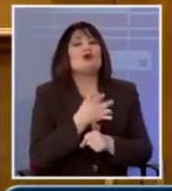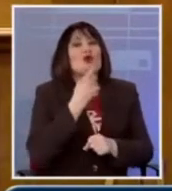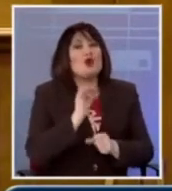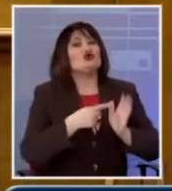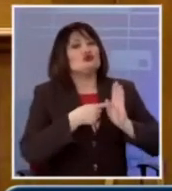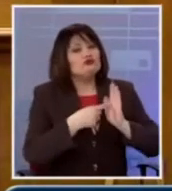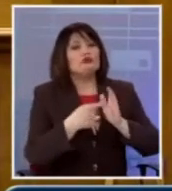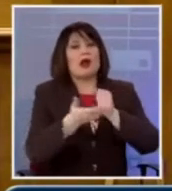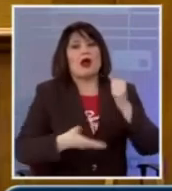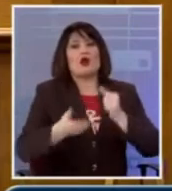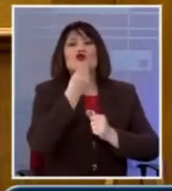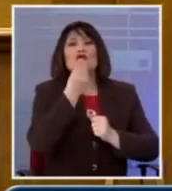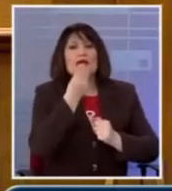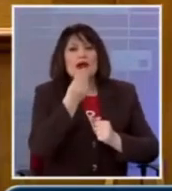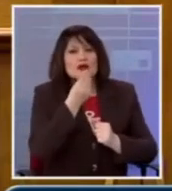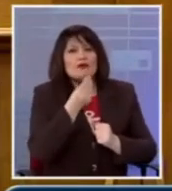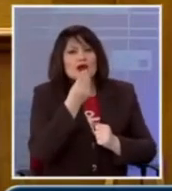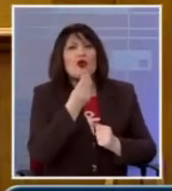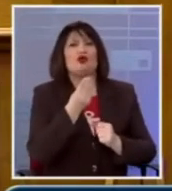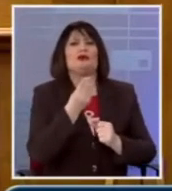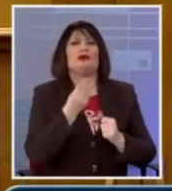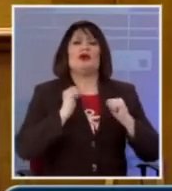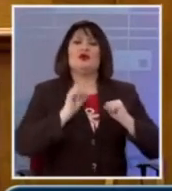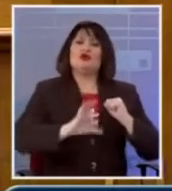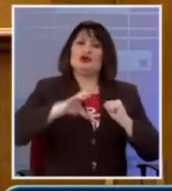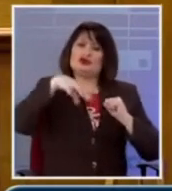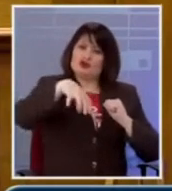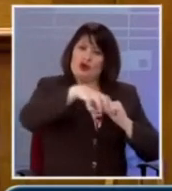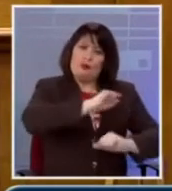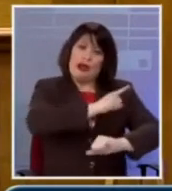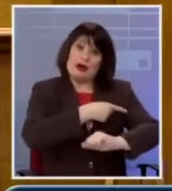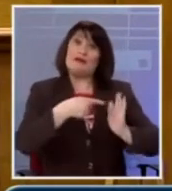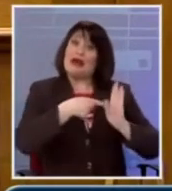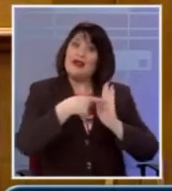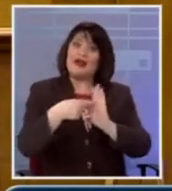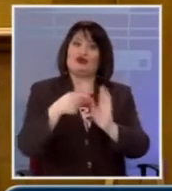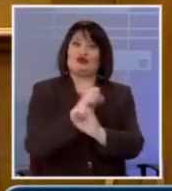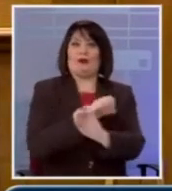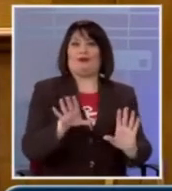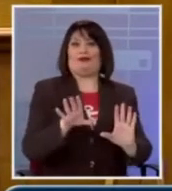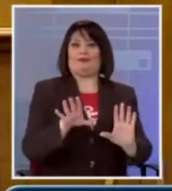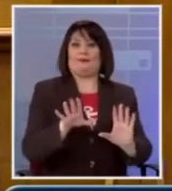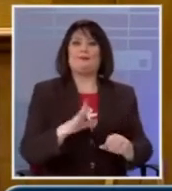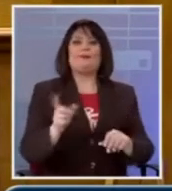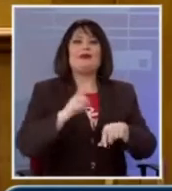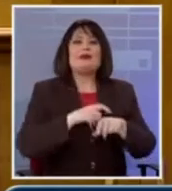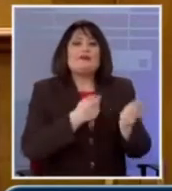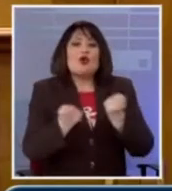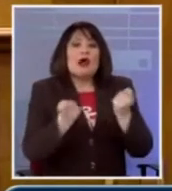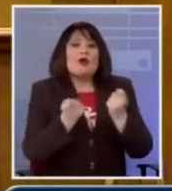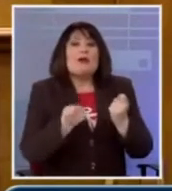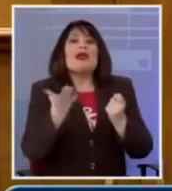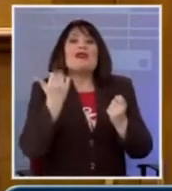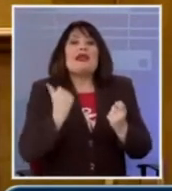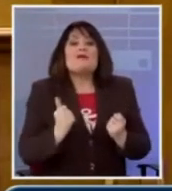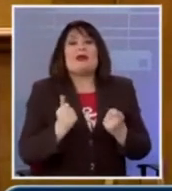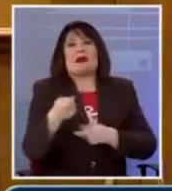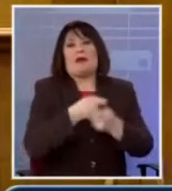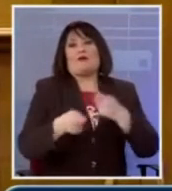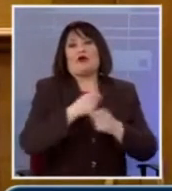των αγροτοδιατροφικών και αγροτοτουριστικών πλεονεκτημάτων της χώρας. Δεν υπάρχει σήμερα οργανωμένη αγροτική